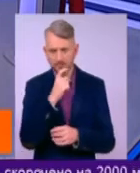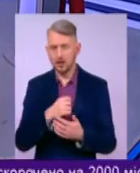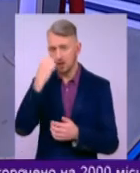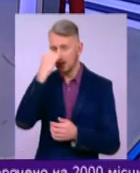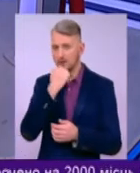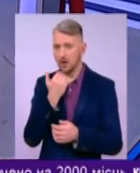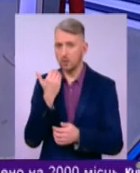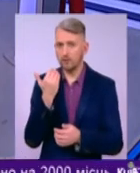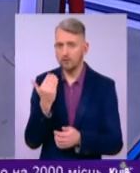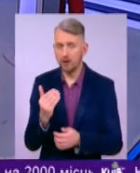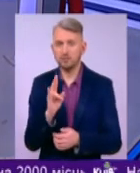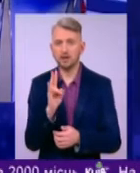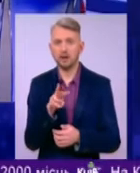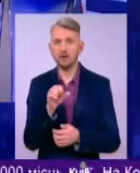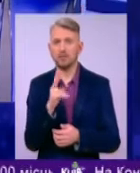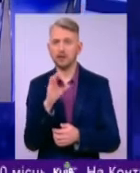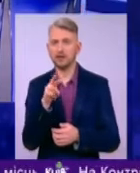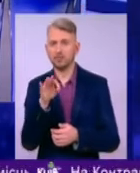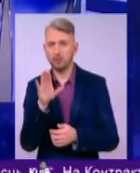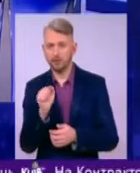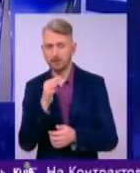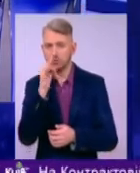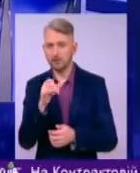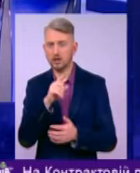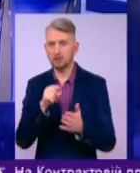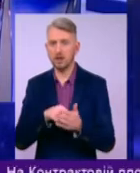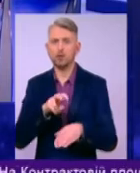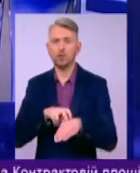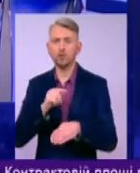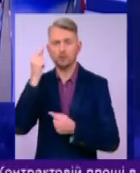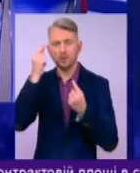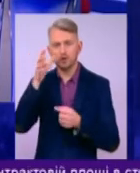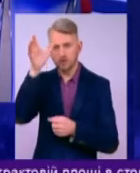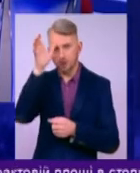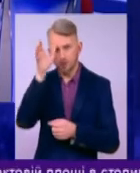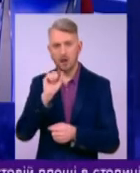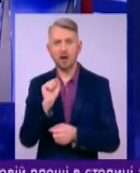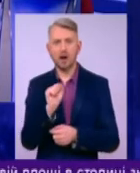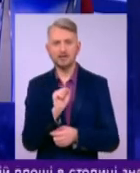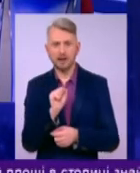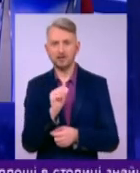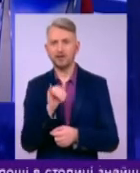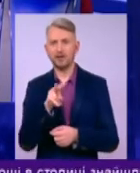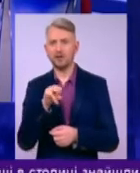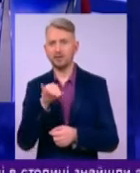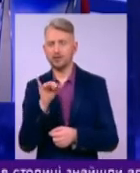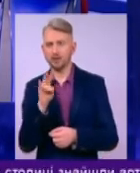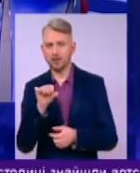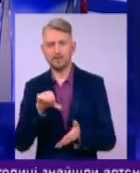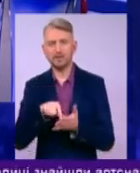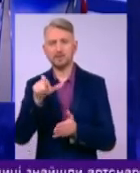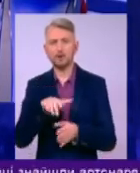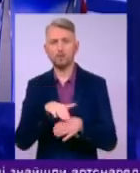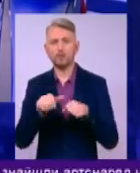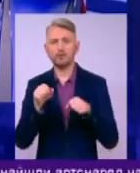вам. Наталія Максимова сьогодні нам відповідала на питання, доктор психологічних наук, і Оксана Філіпішина, представник Уповноваженого Верховної